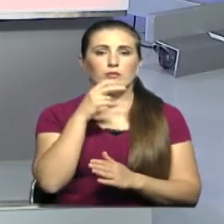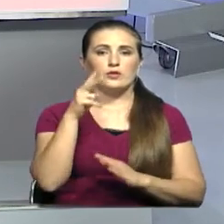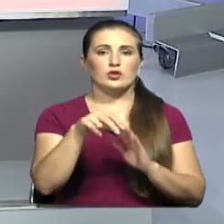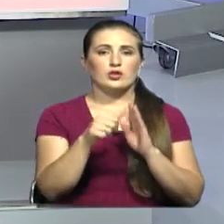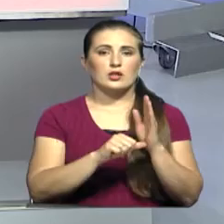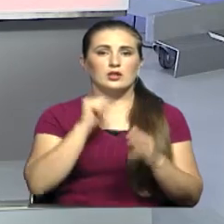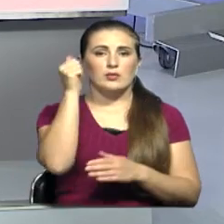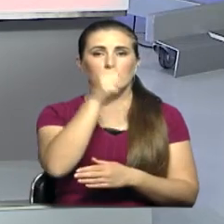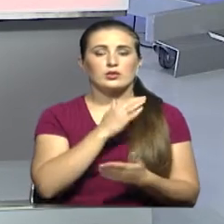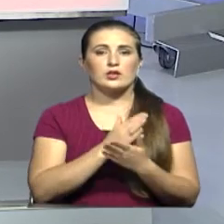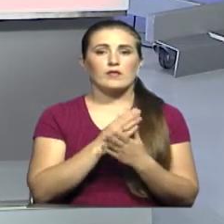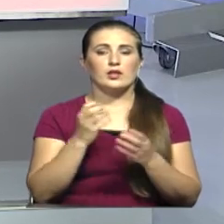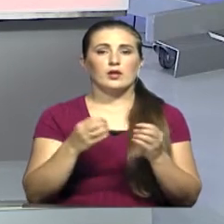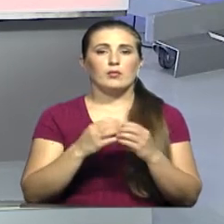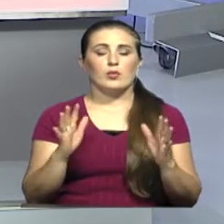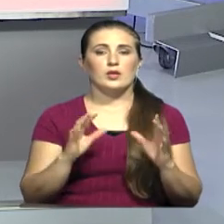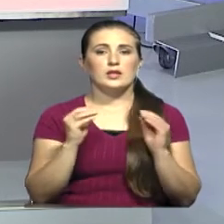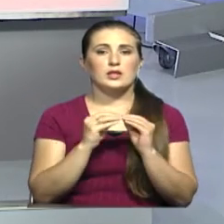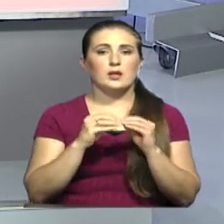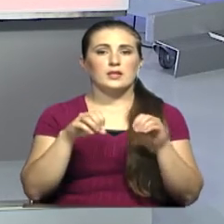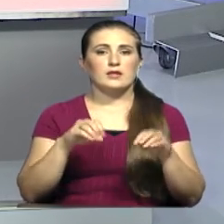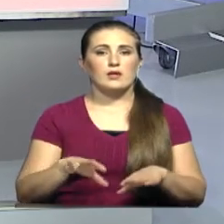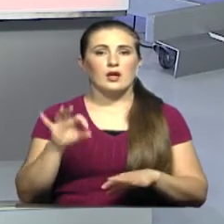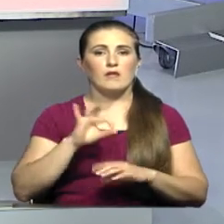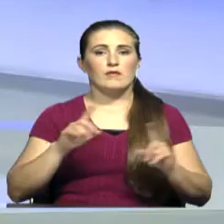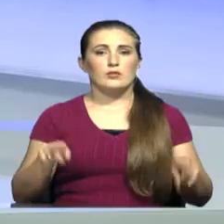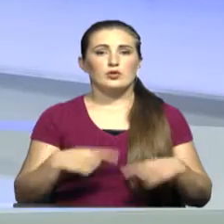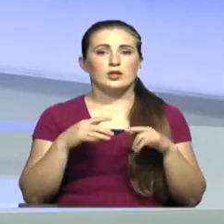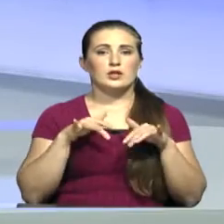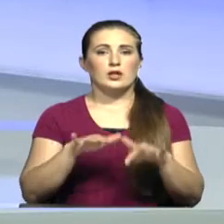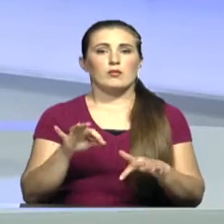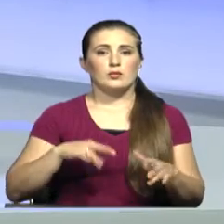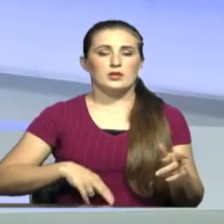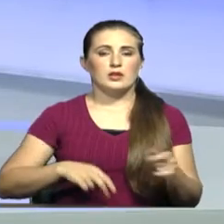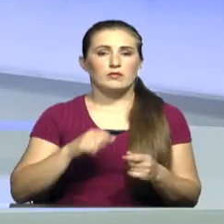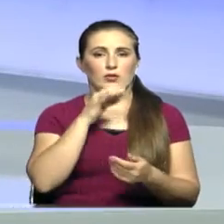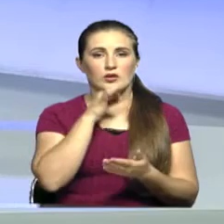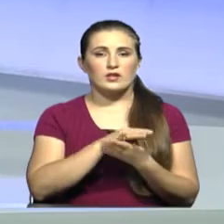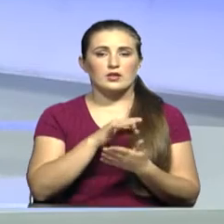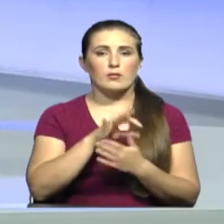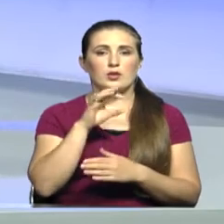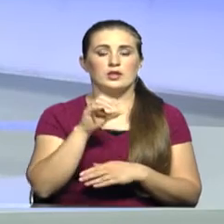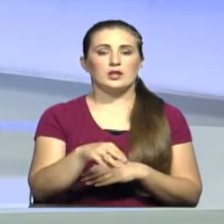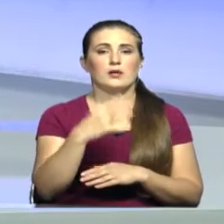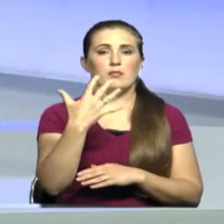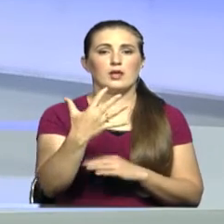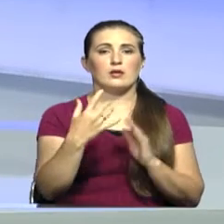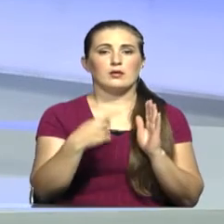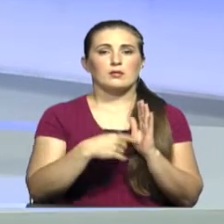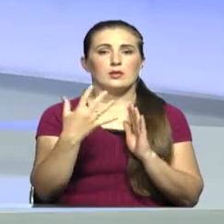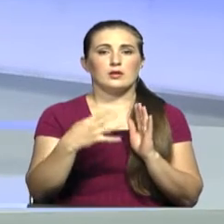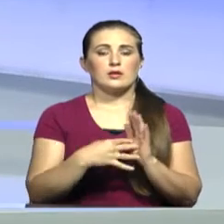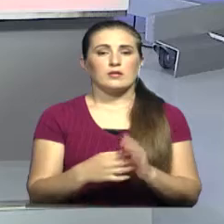2016 году составлено не более 10 постановлений о возбуждении дел об административной ответственности по статье 5.59 КОАП.